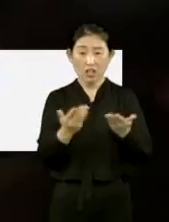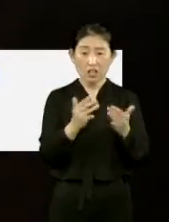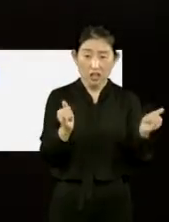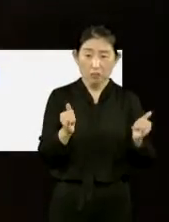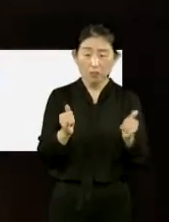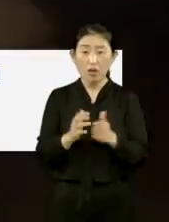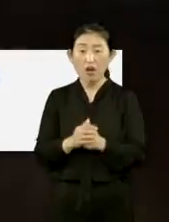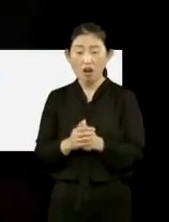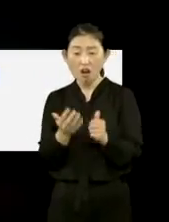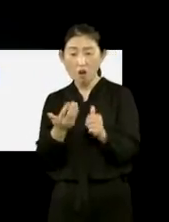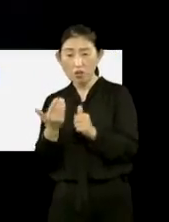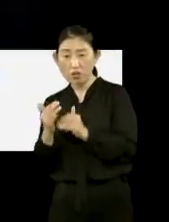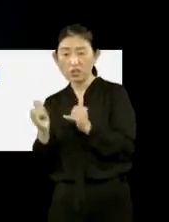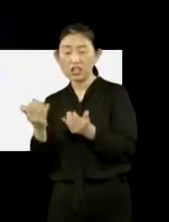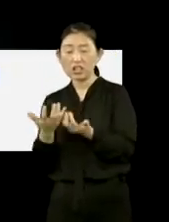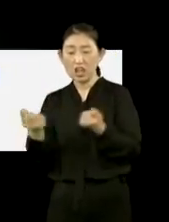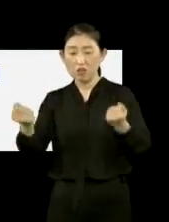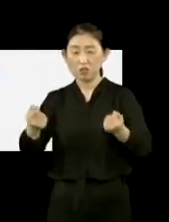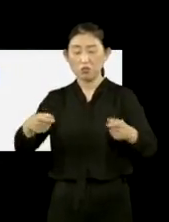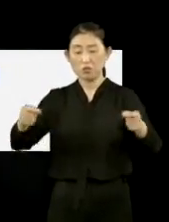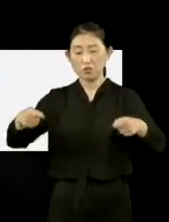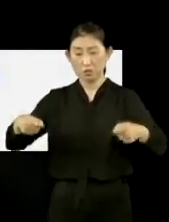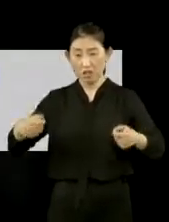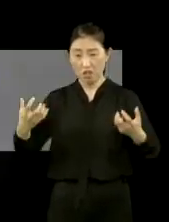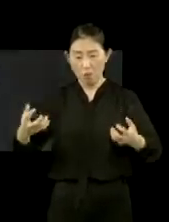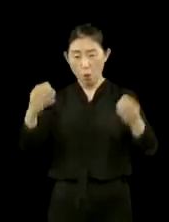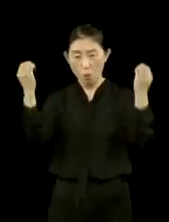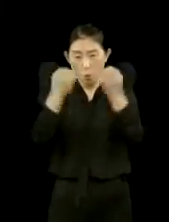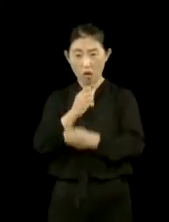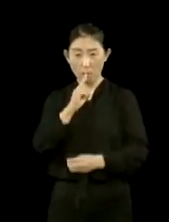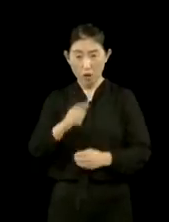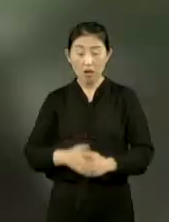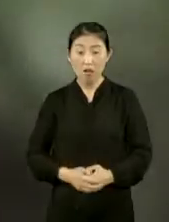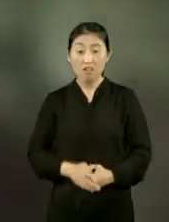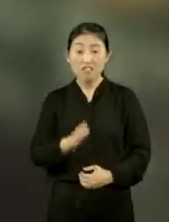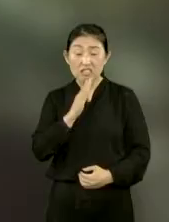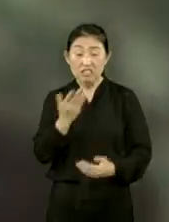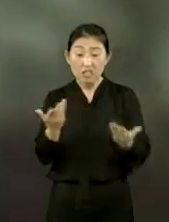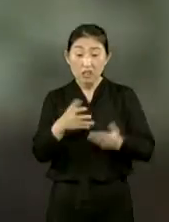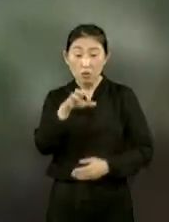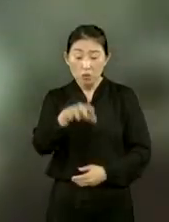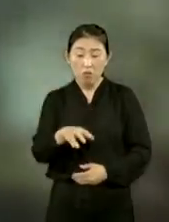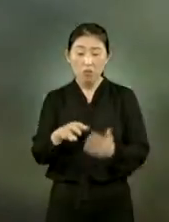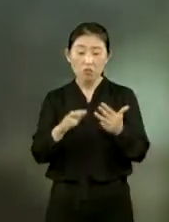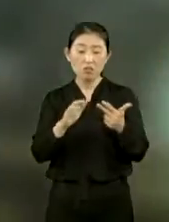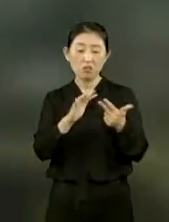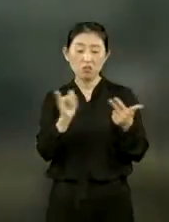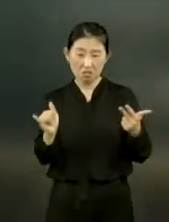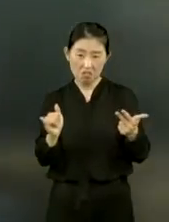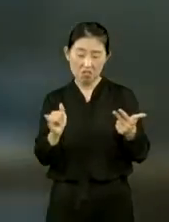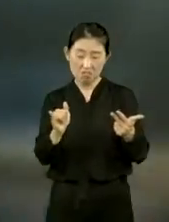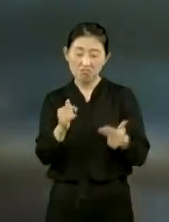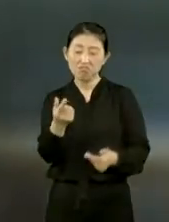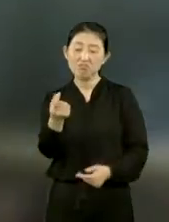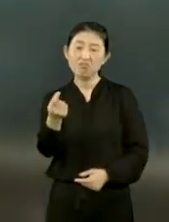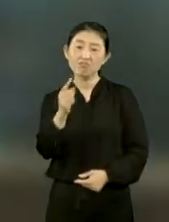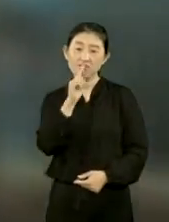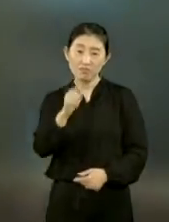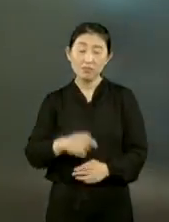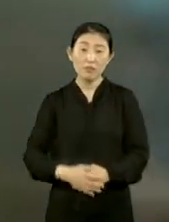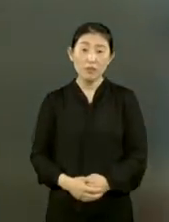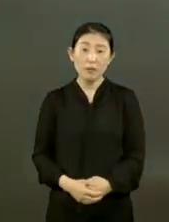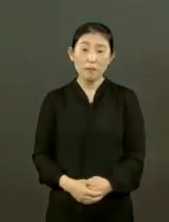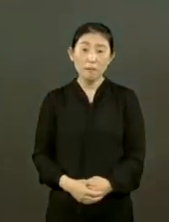유도 자를 나누어 기록한 작업 계획서 양식 을 5회 한 것이라며 현장이 너는 7명이 맞다 고 해명했습니다